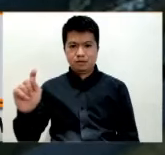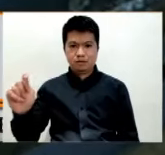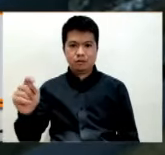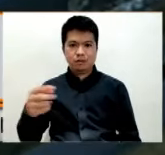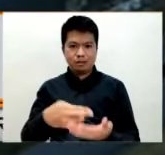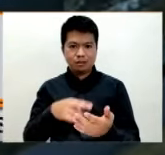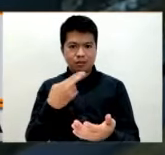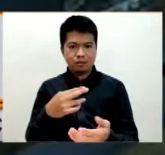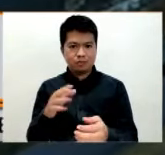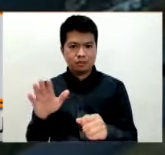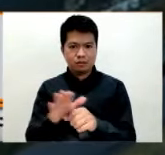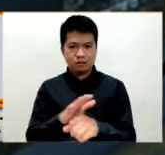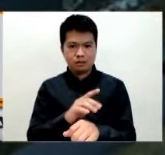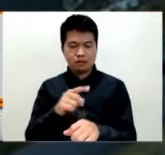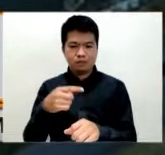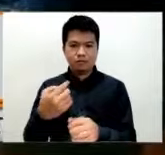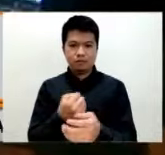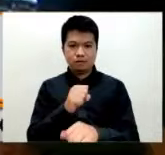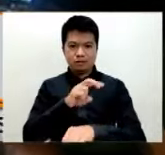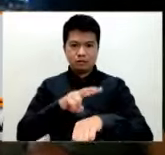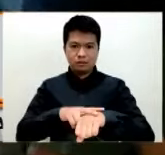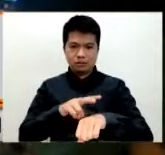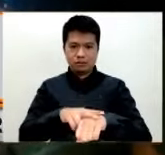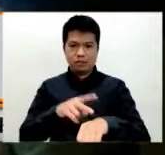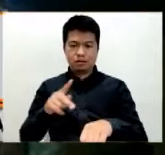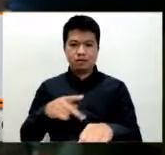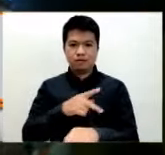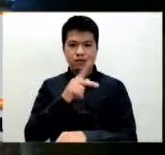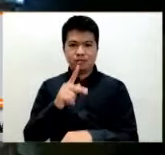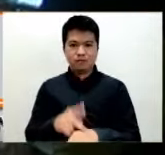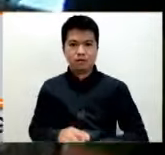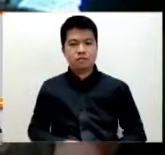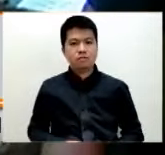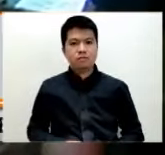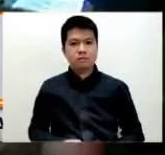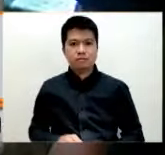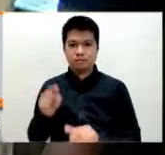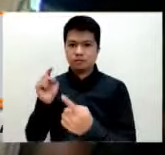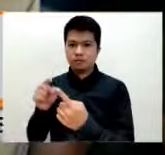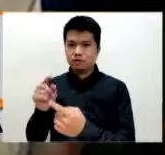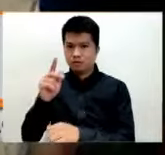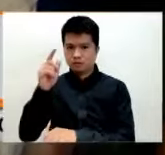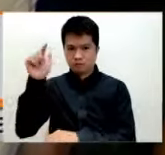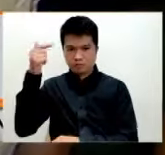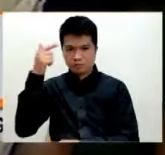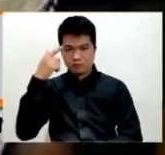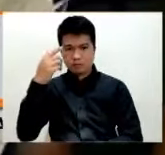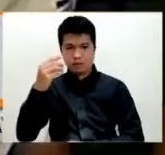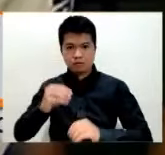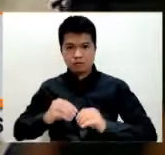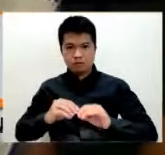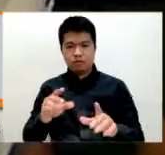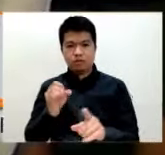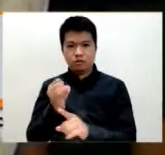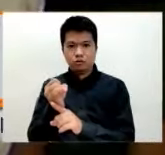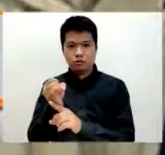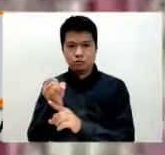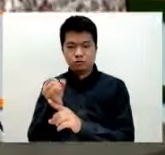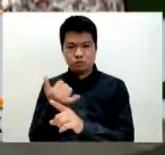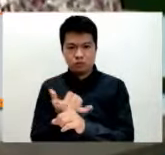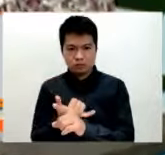sapat ang buffer stock ng Pilipinas. Kasunod yan ang target ng gobyerno na ilunsad na sa Hulyo ang programang Bigas